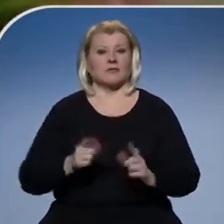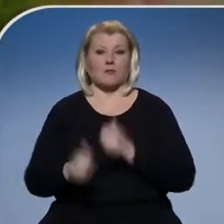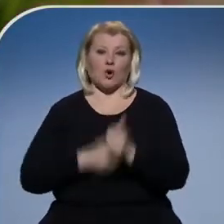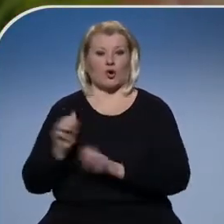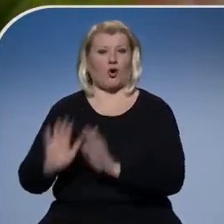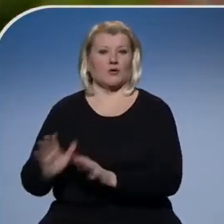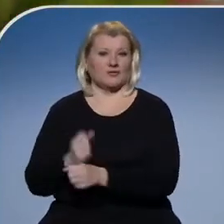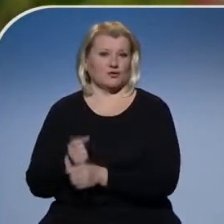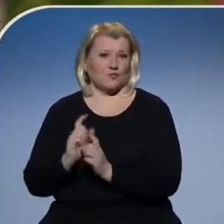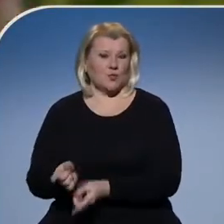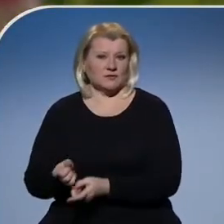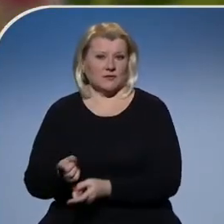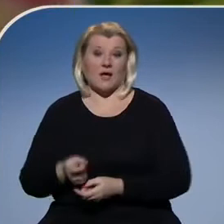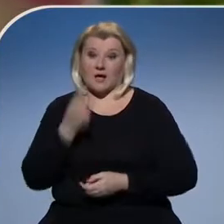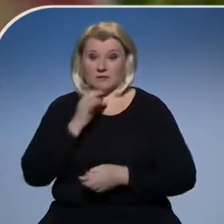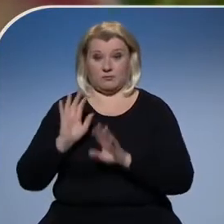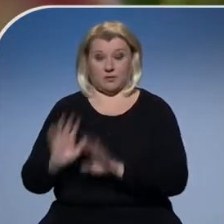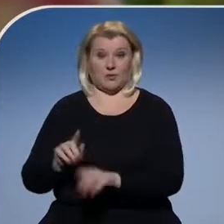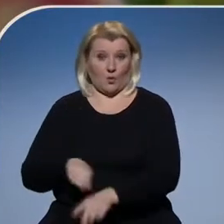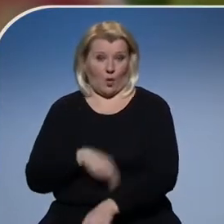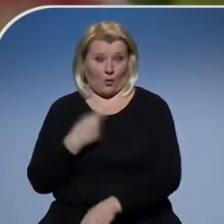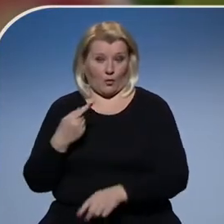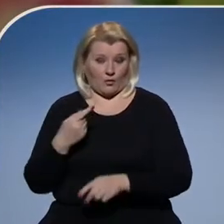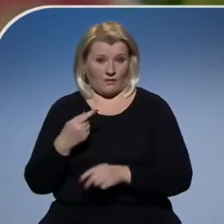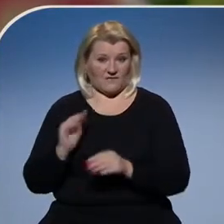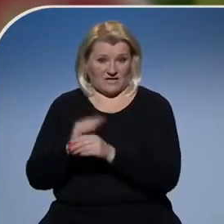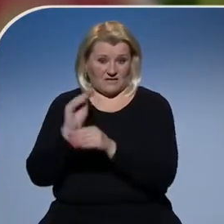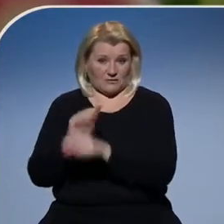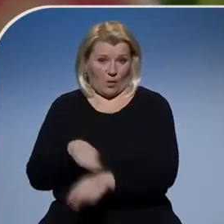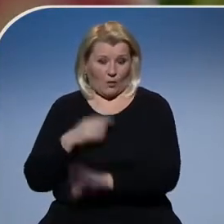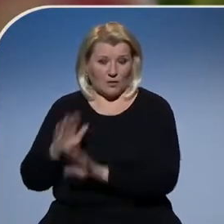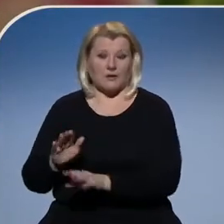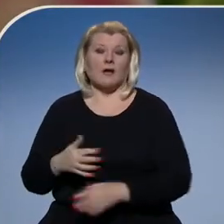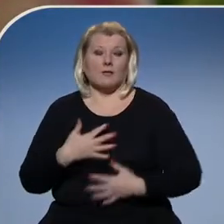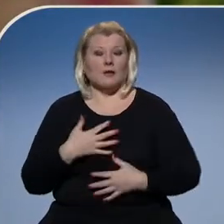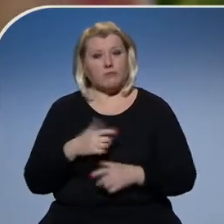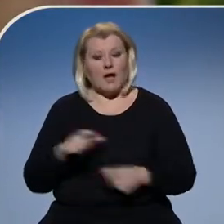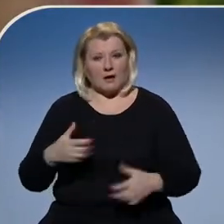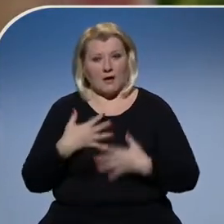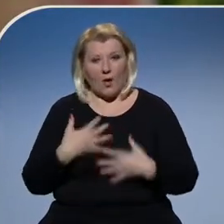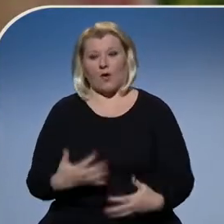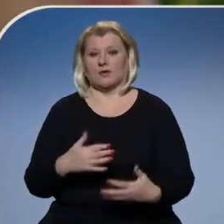rok. A čím déle ty peníze jsou vázané, tím více je ochotna banka nabídnout